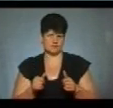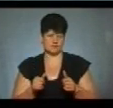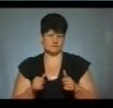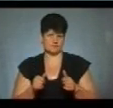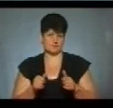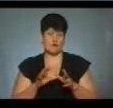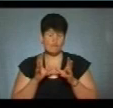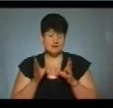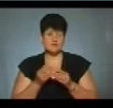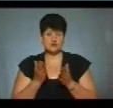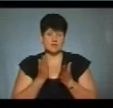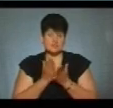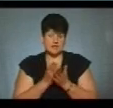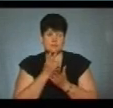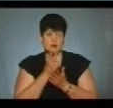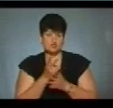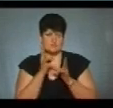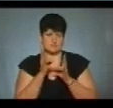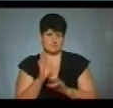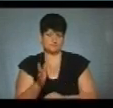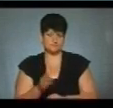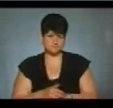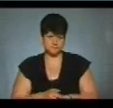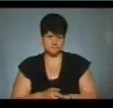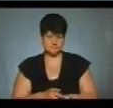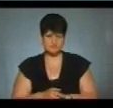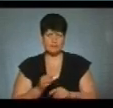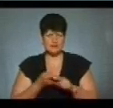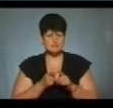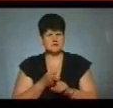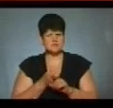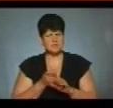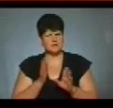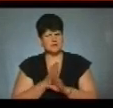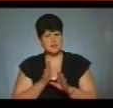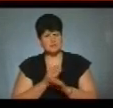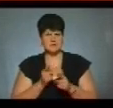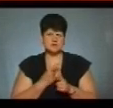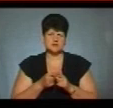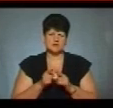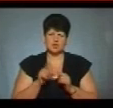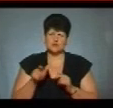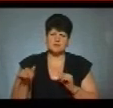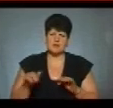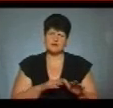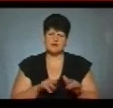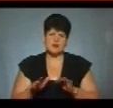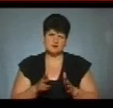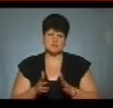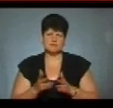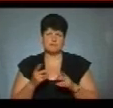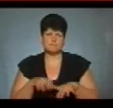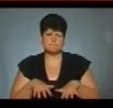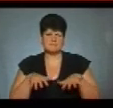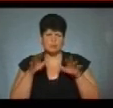в принципі, якщо є якась небезпека. На вашу думку, це у зв'язку з зміною клімату чи все-таки з людською діяльністю? От саме ці підтоплення, які ми